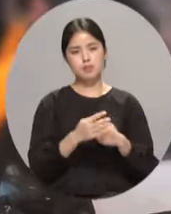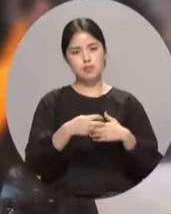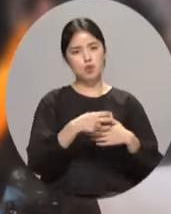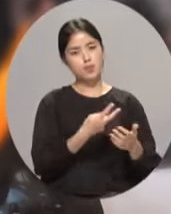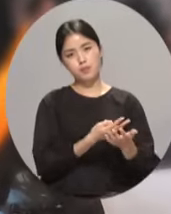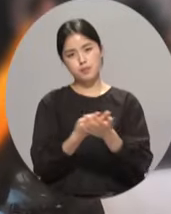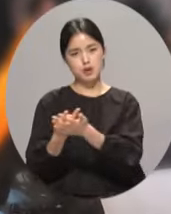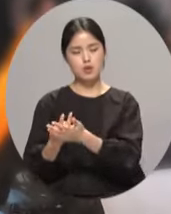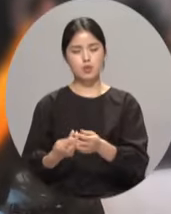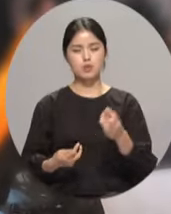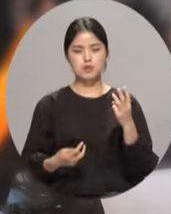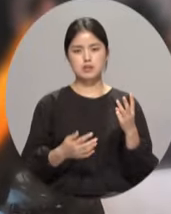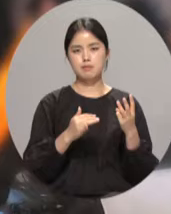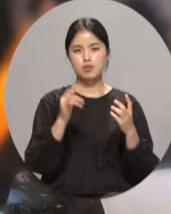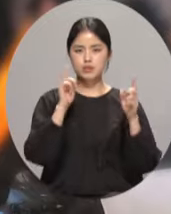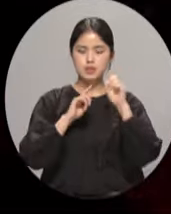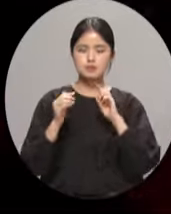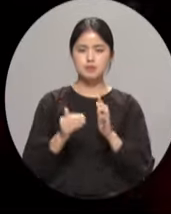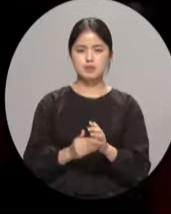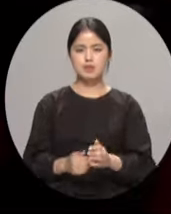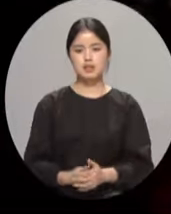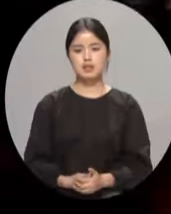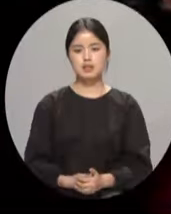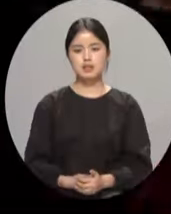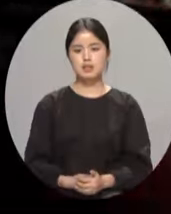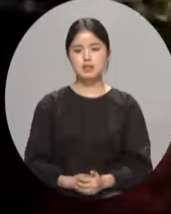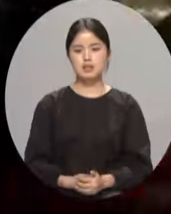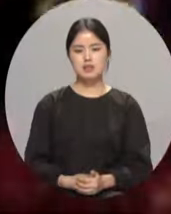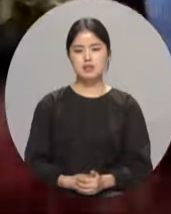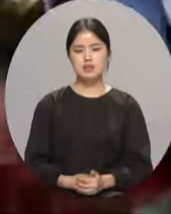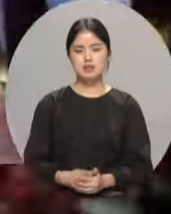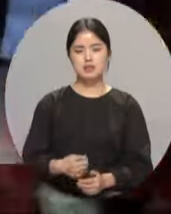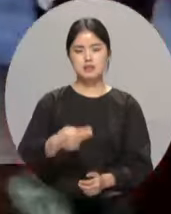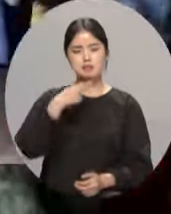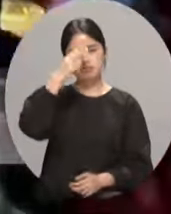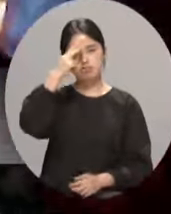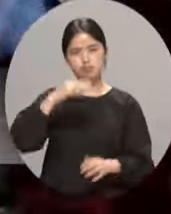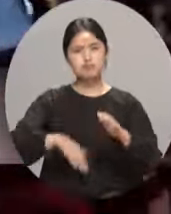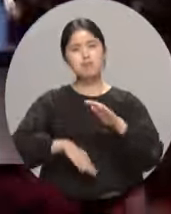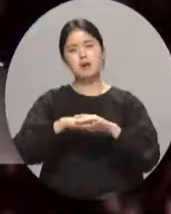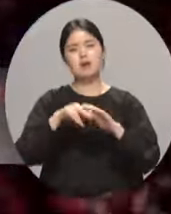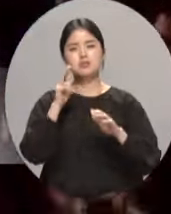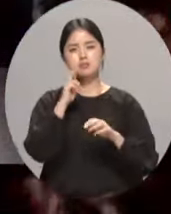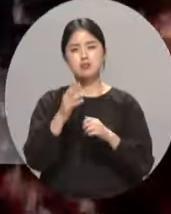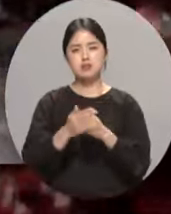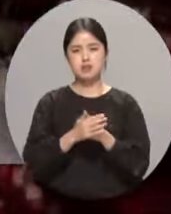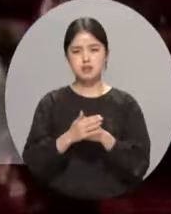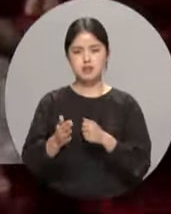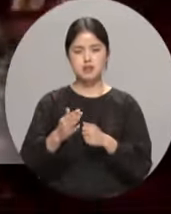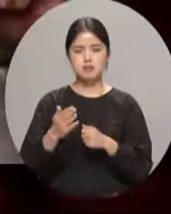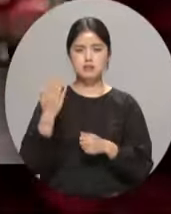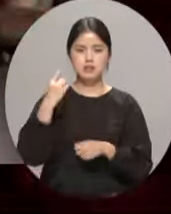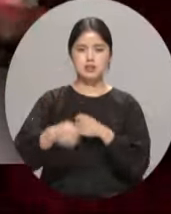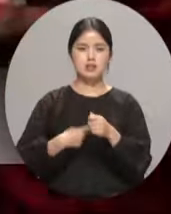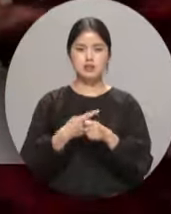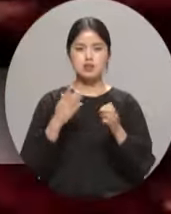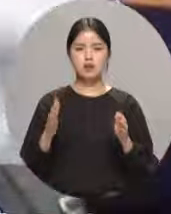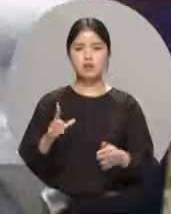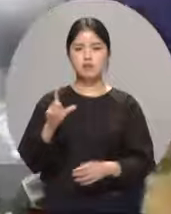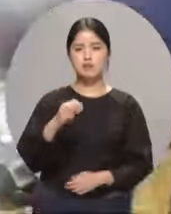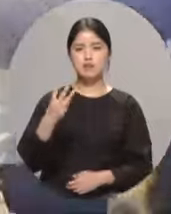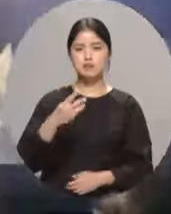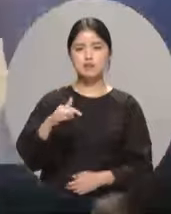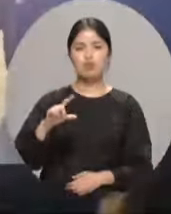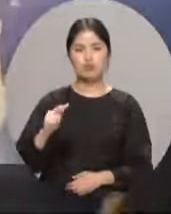명이 다치는 일이 있었습니다 이처럼 음주운전이 계속되면서 지난 한해 동안 13,000여 건의 음주 관련